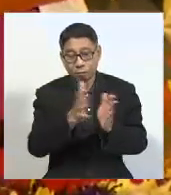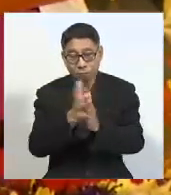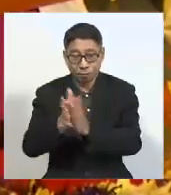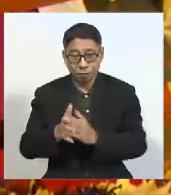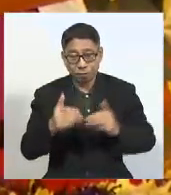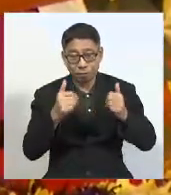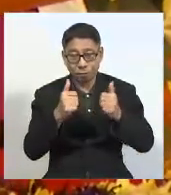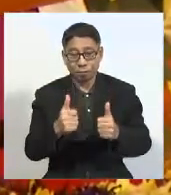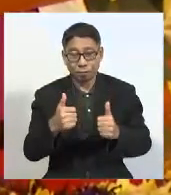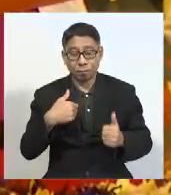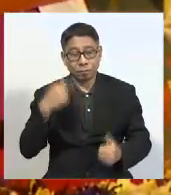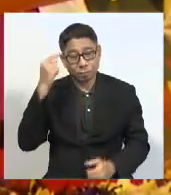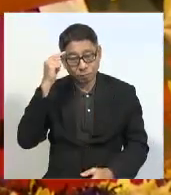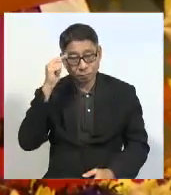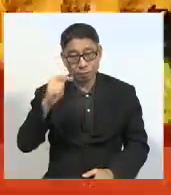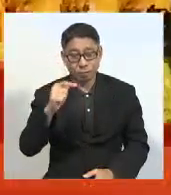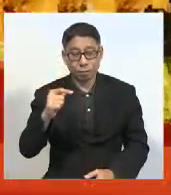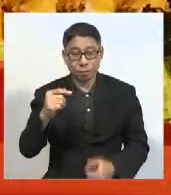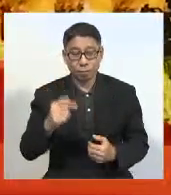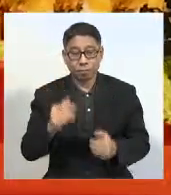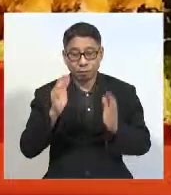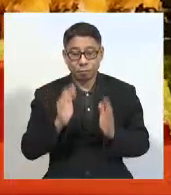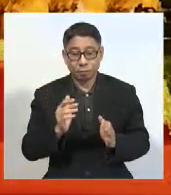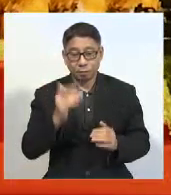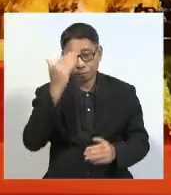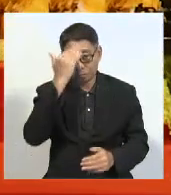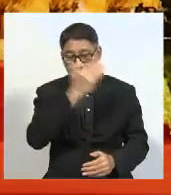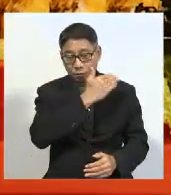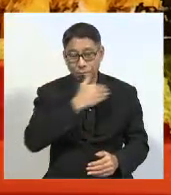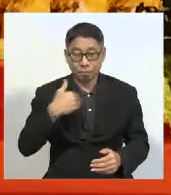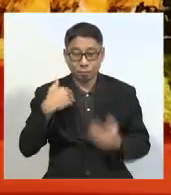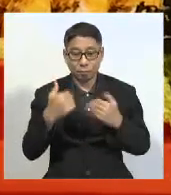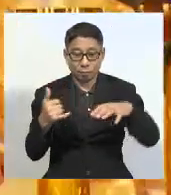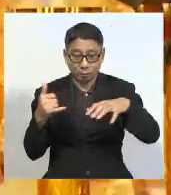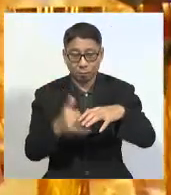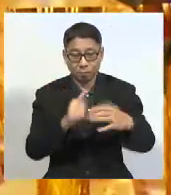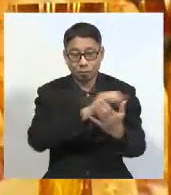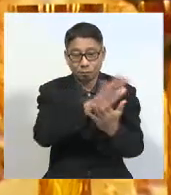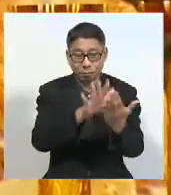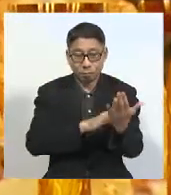มยินดีและระลึกถึงมิชชันนารีรุ่นแรกที่เข้ามาในประเทศไทยที่ต้องแบ่ง